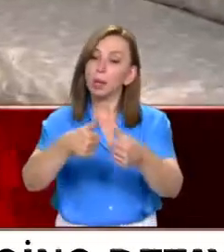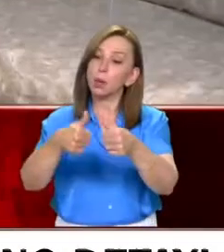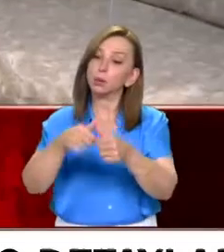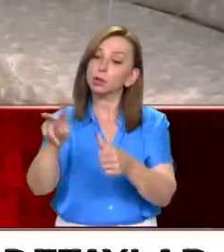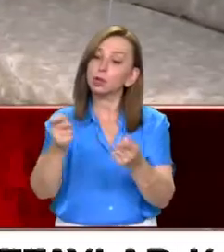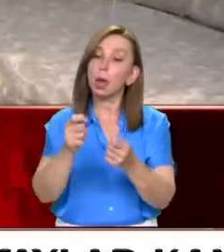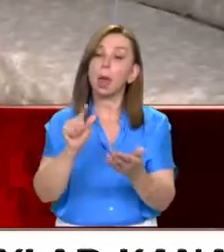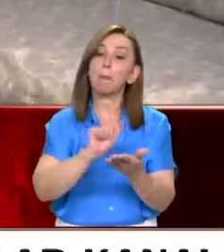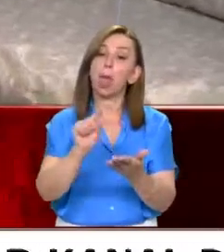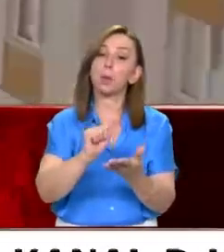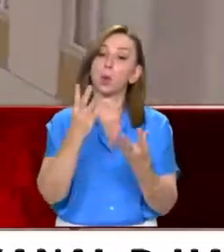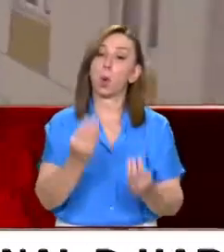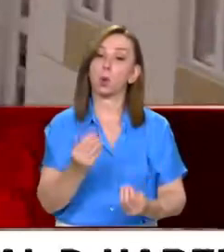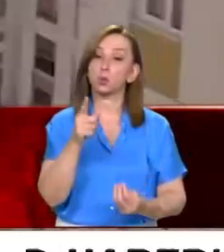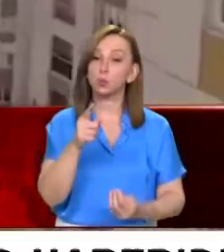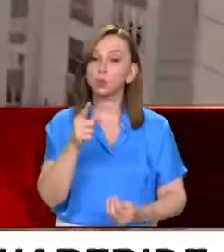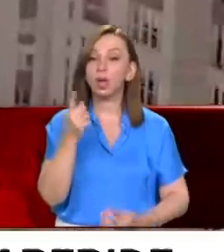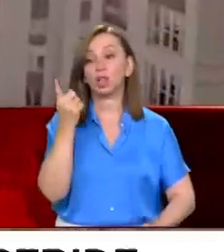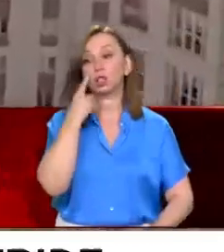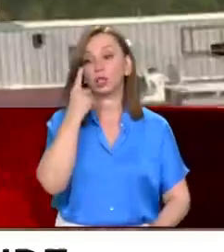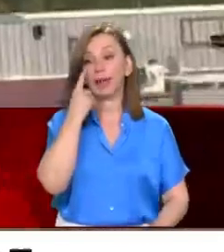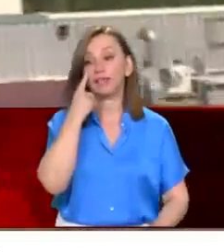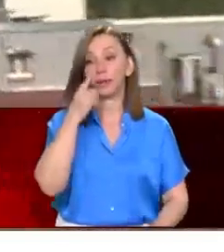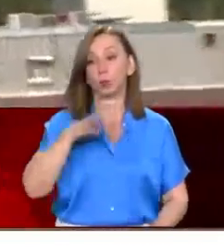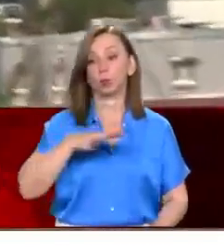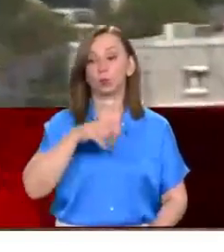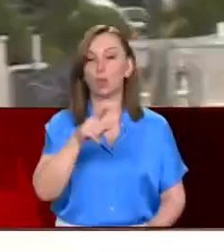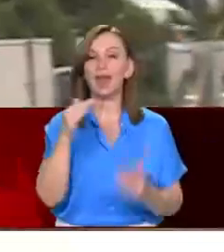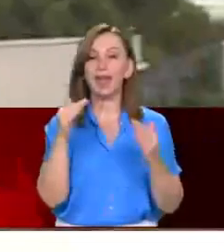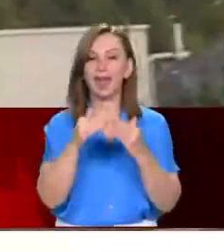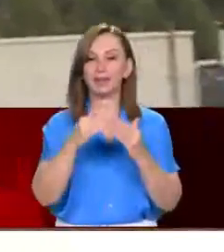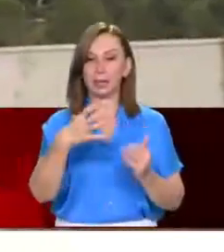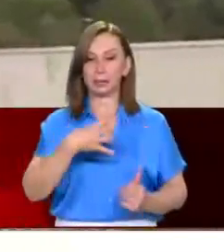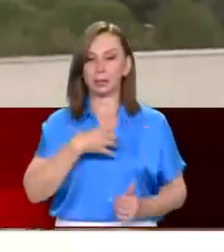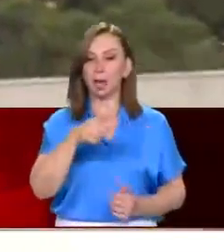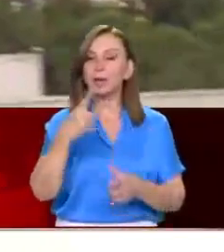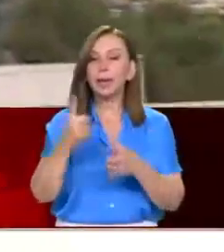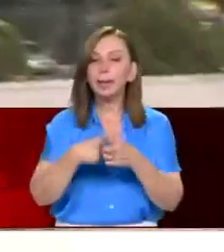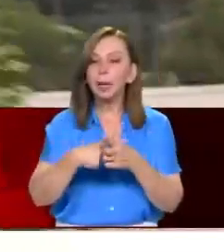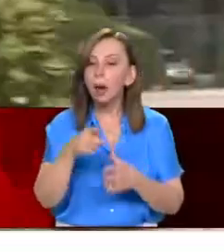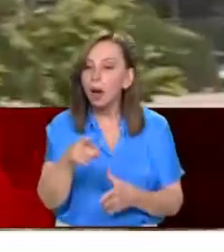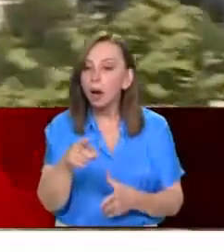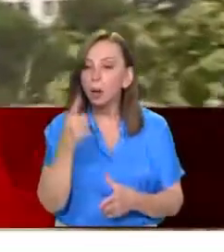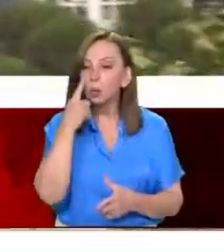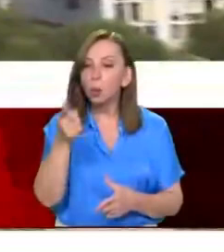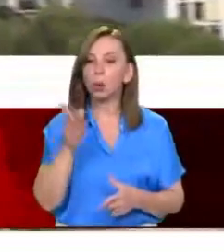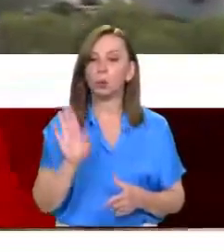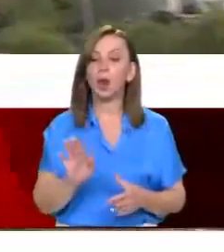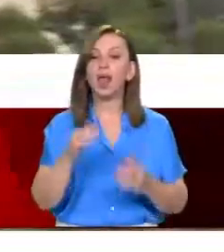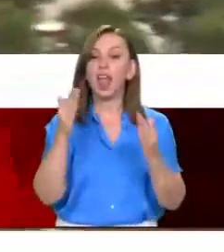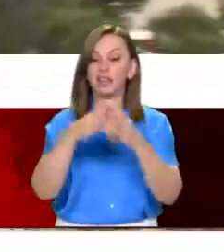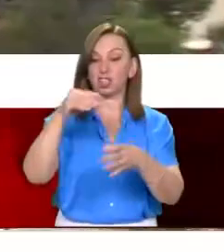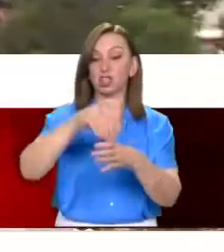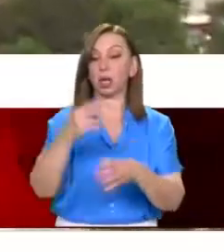Memur olsun, kefil getirsin istekleri zaten vardı. Ev sahiplerinin kiracılarda aradığı özellikler de değişti. En az hanede